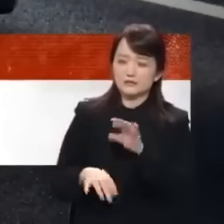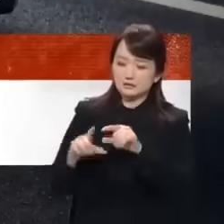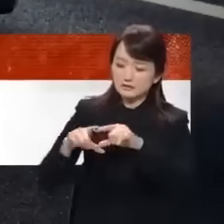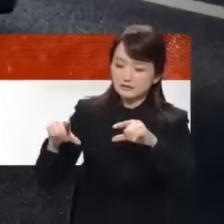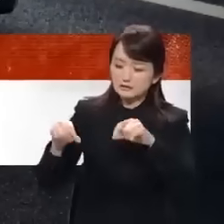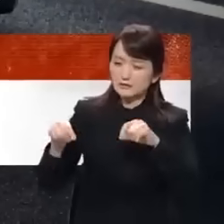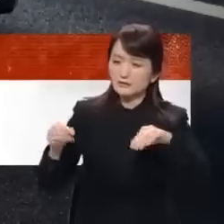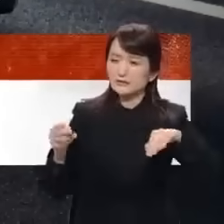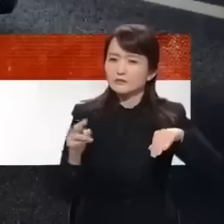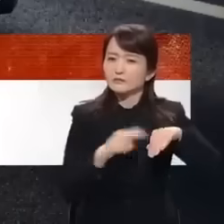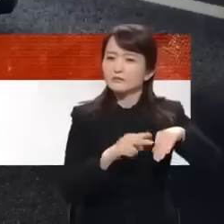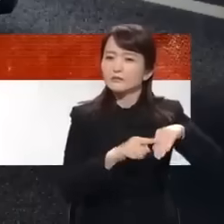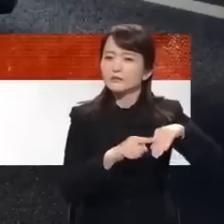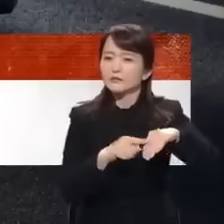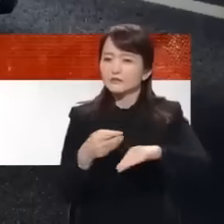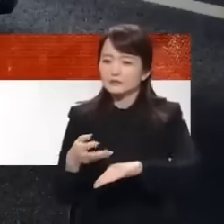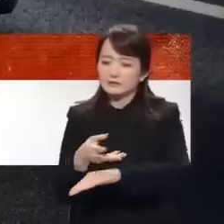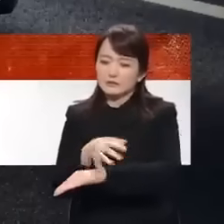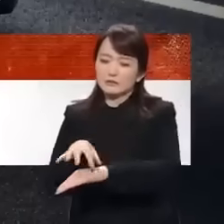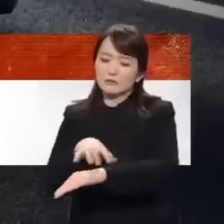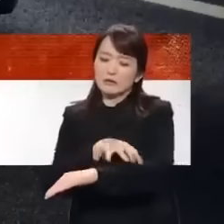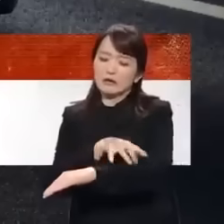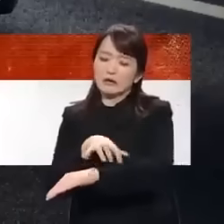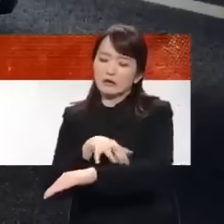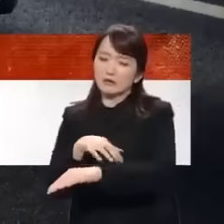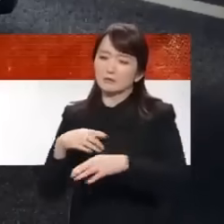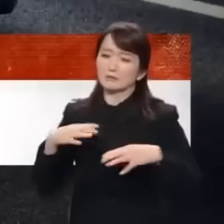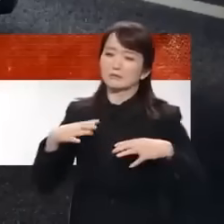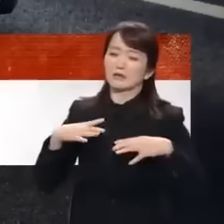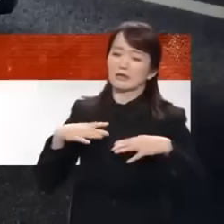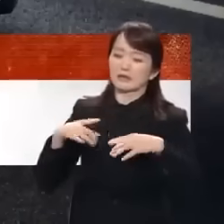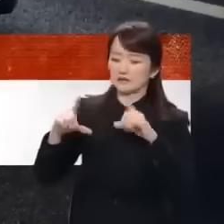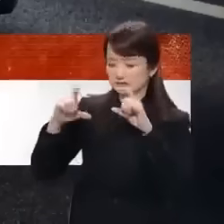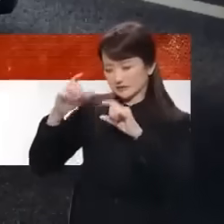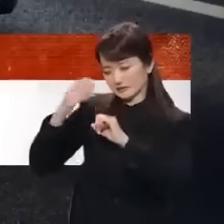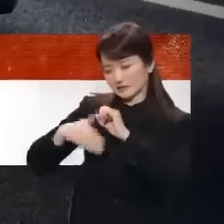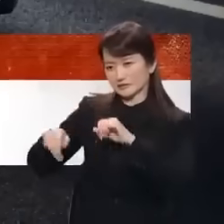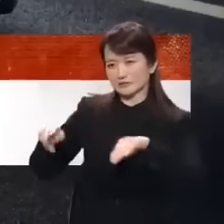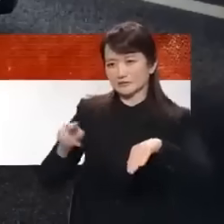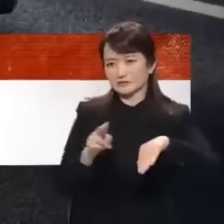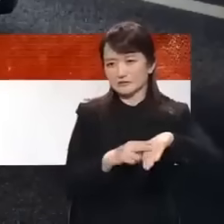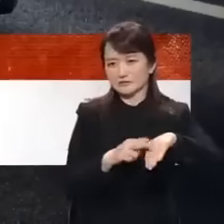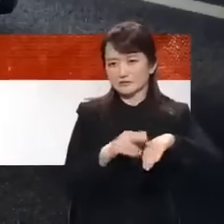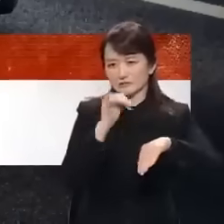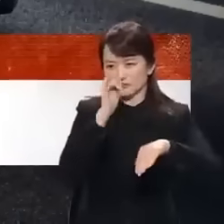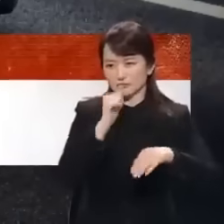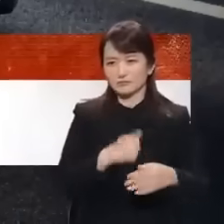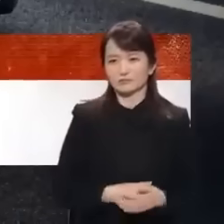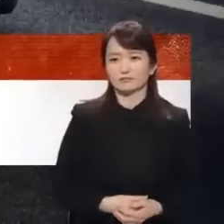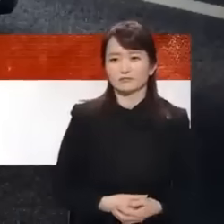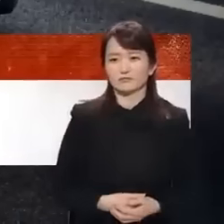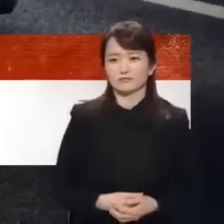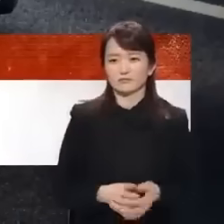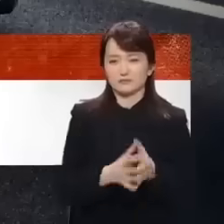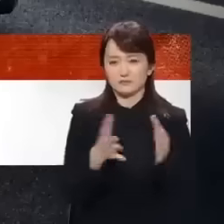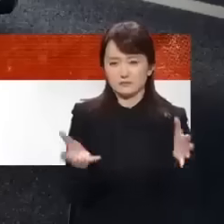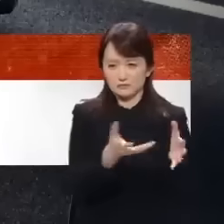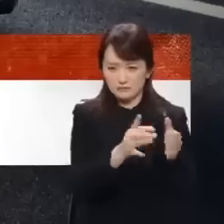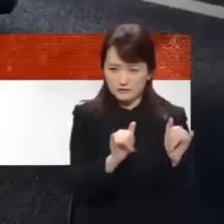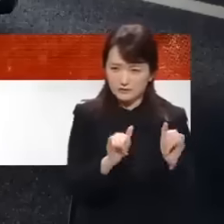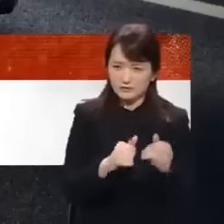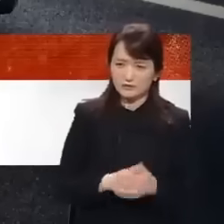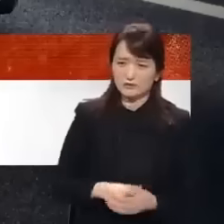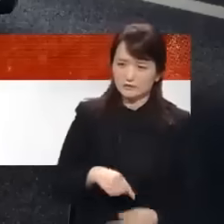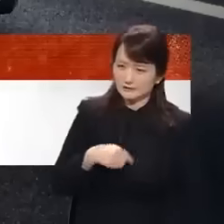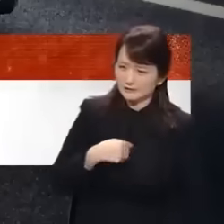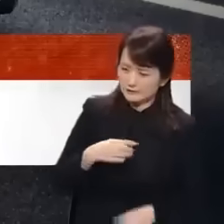같은 게 문신한 자기들 문신하고 막 자랑으로 찍은 거 그런 거 올려져 있어가지고 입주민들이 아,